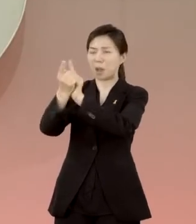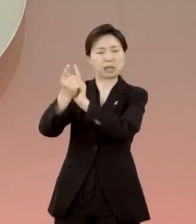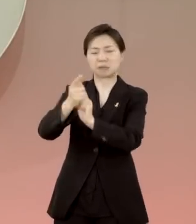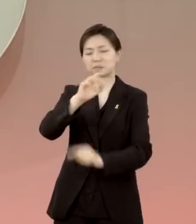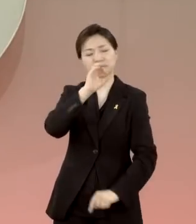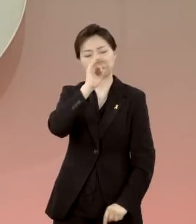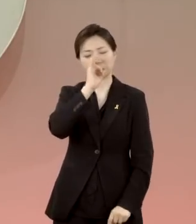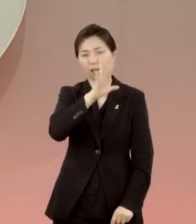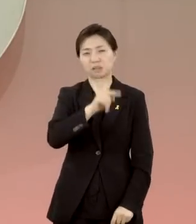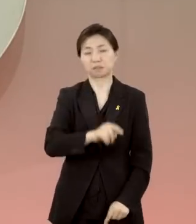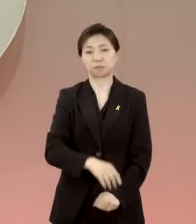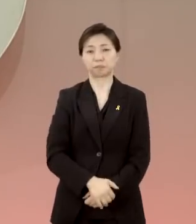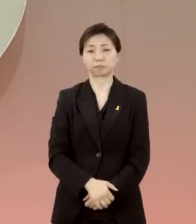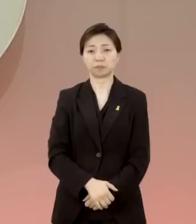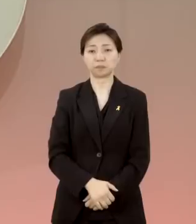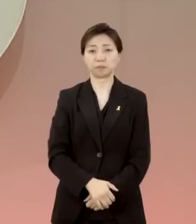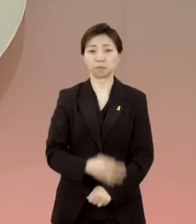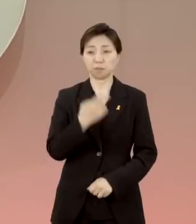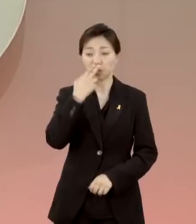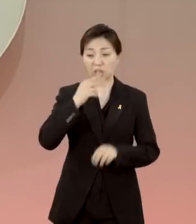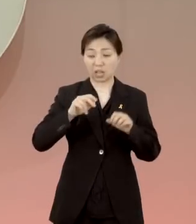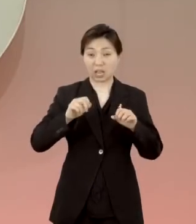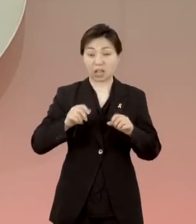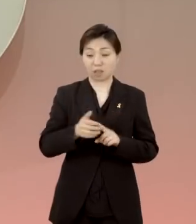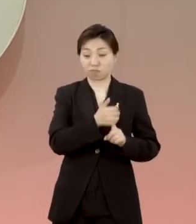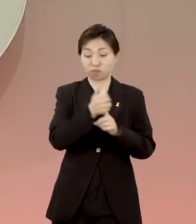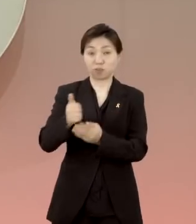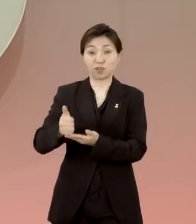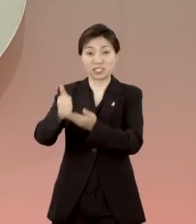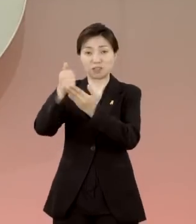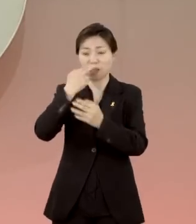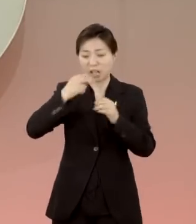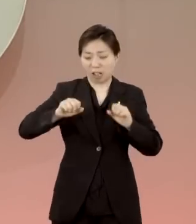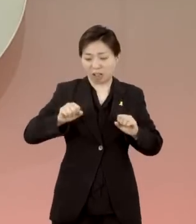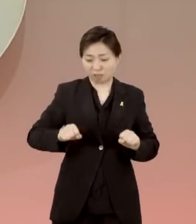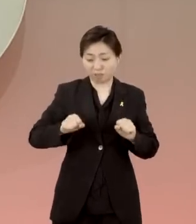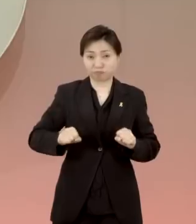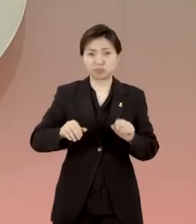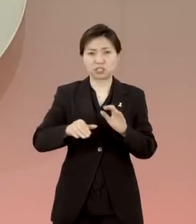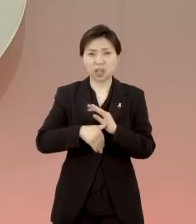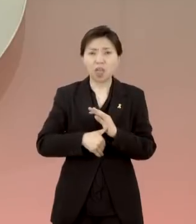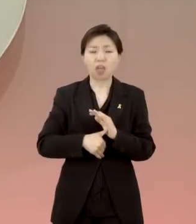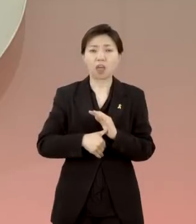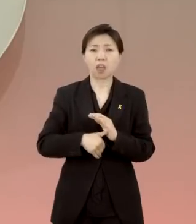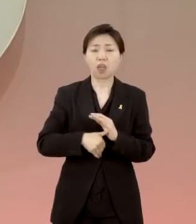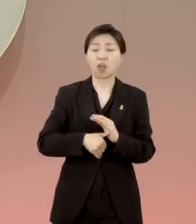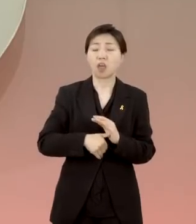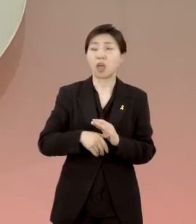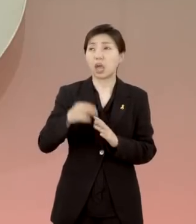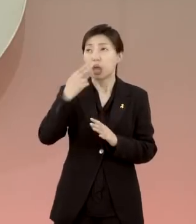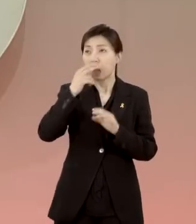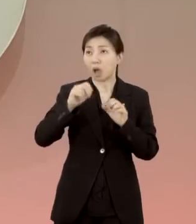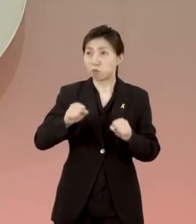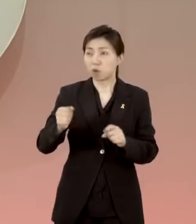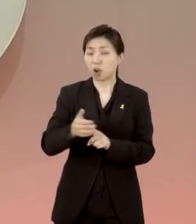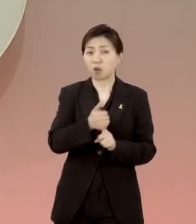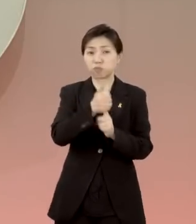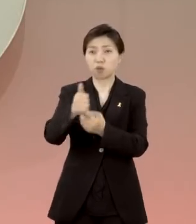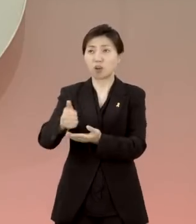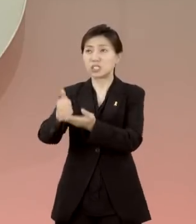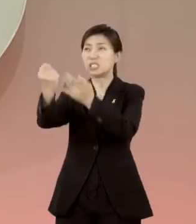더구나 살아있는 부처님 시대에 살아있는 부처님을 직접 뵙고